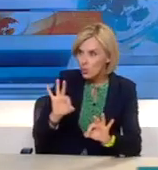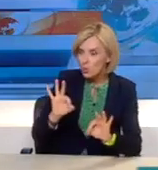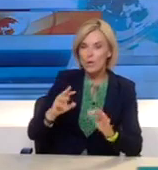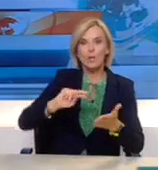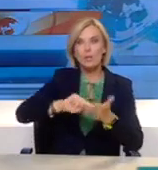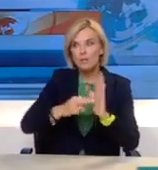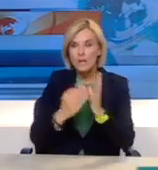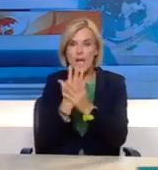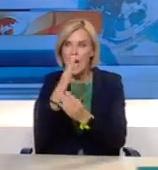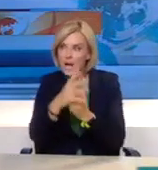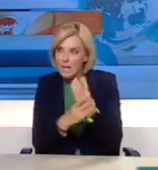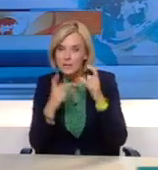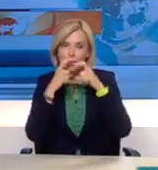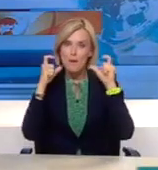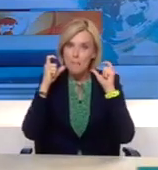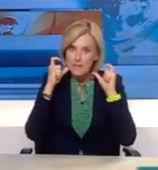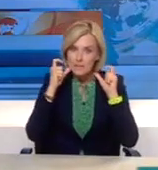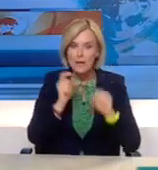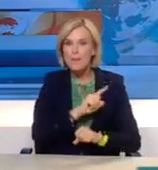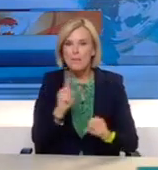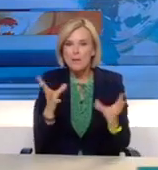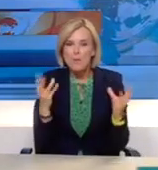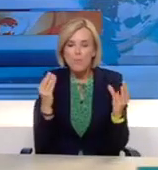και τις τουαλέτες και αποφεύγουμε επίσης το συνωστισμό.